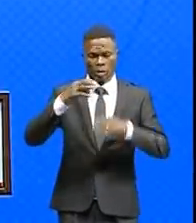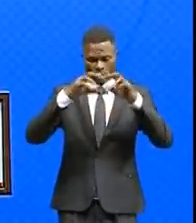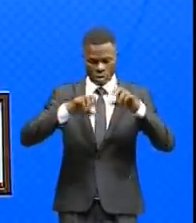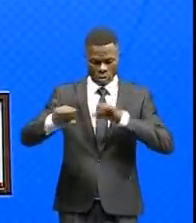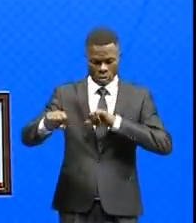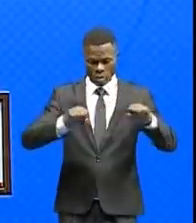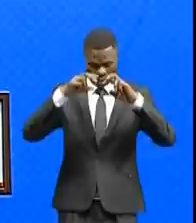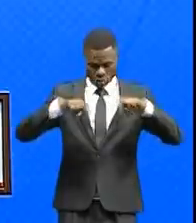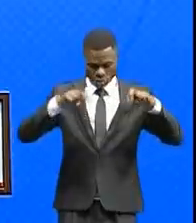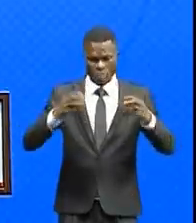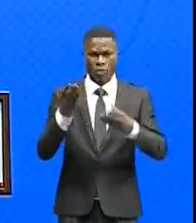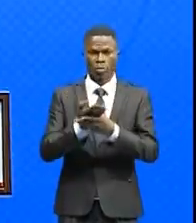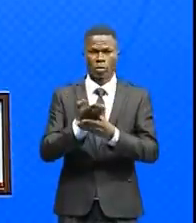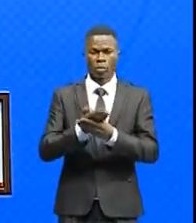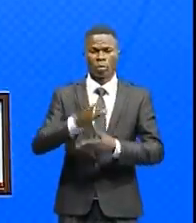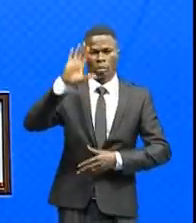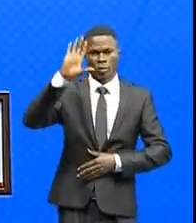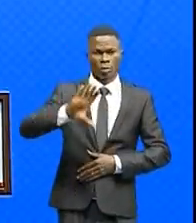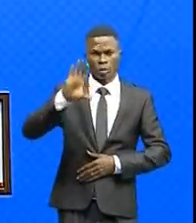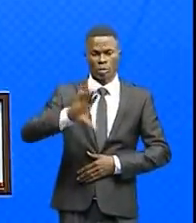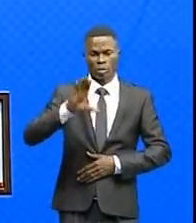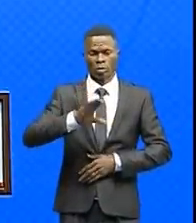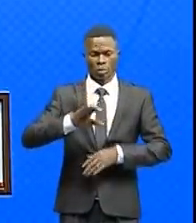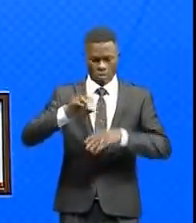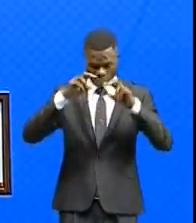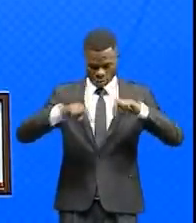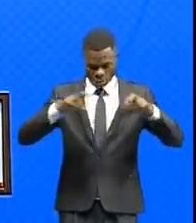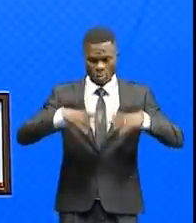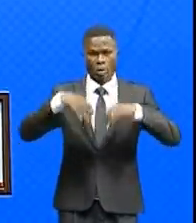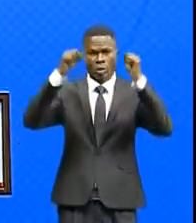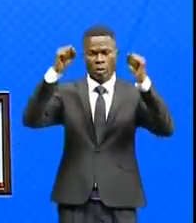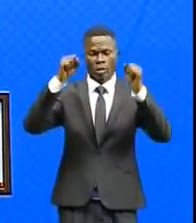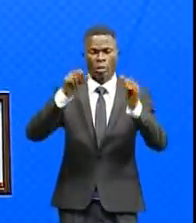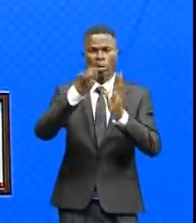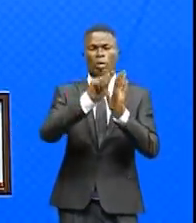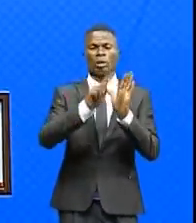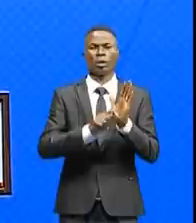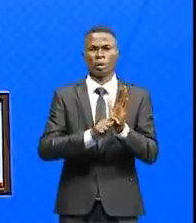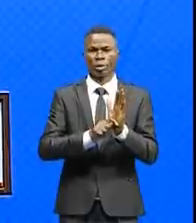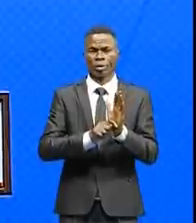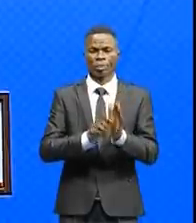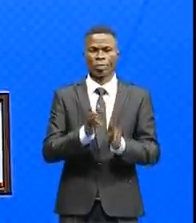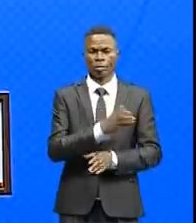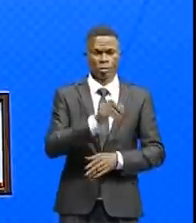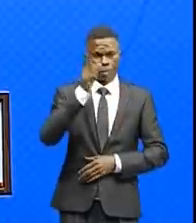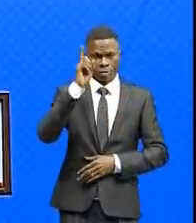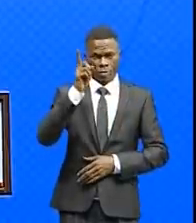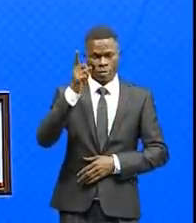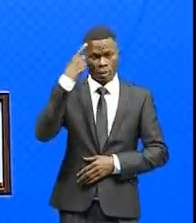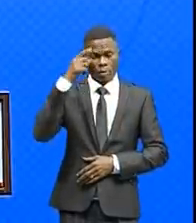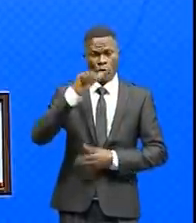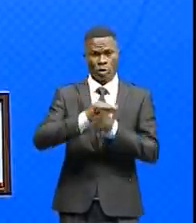des dossiers. 5. Examen et adoption de textes. 1. De